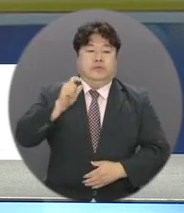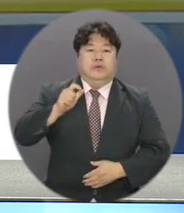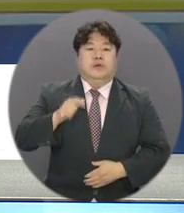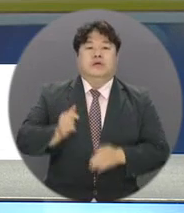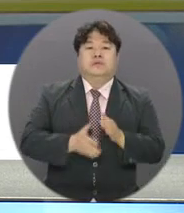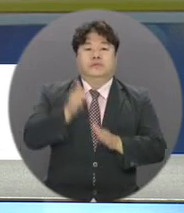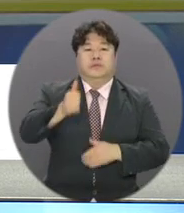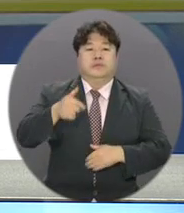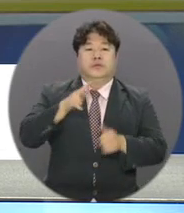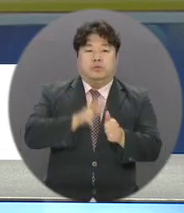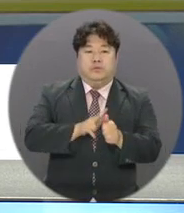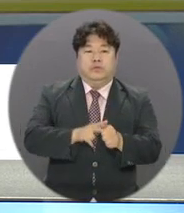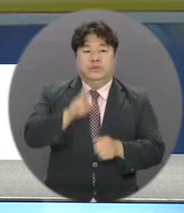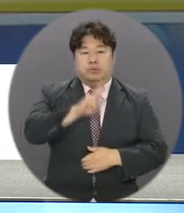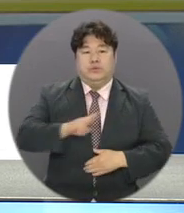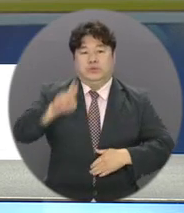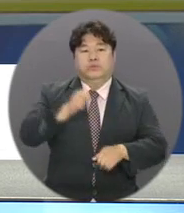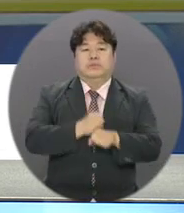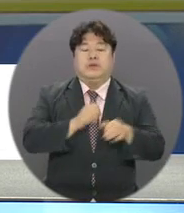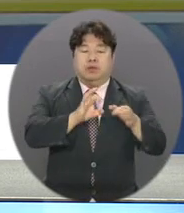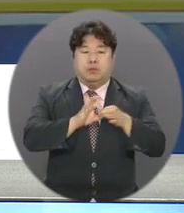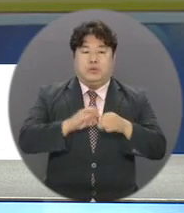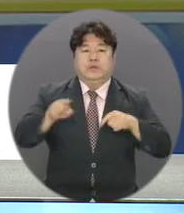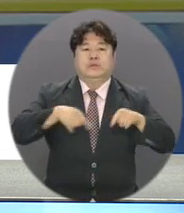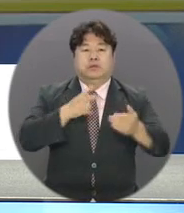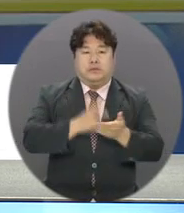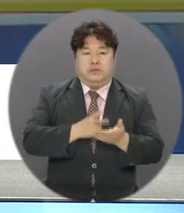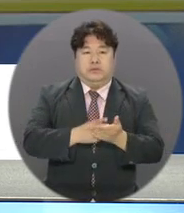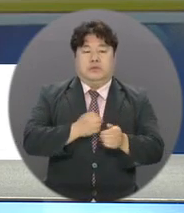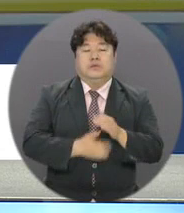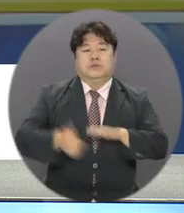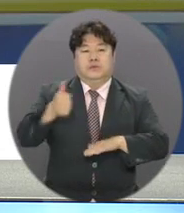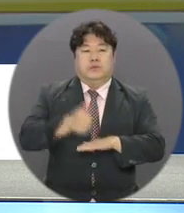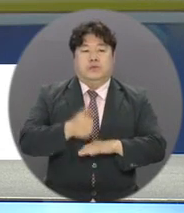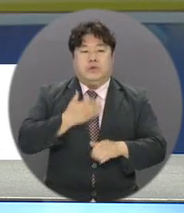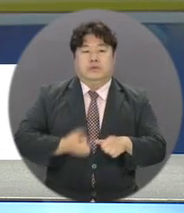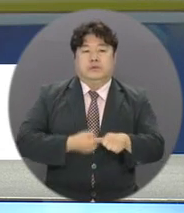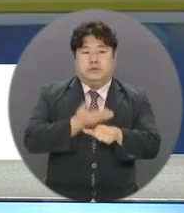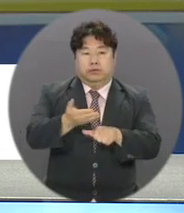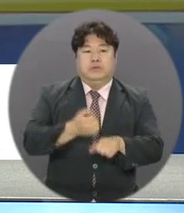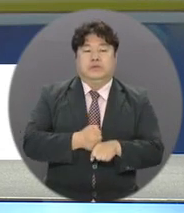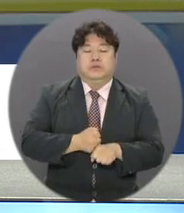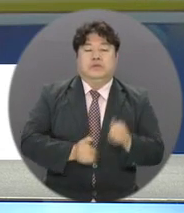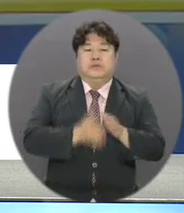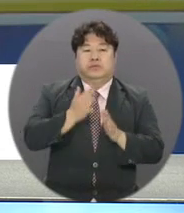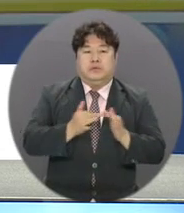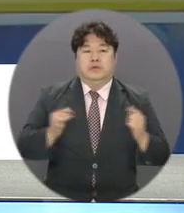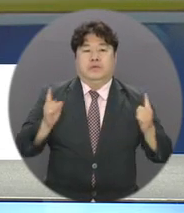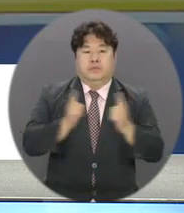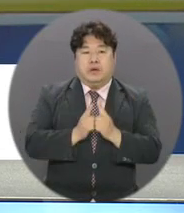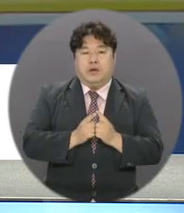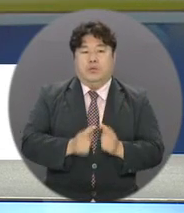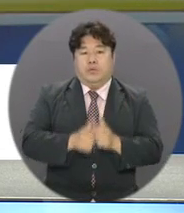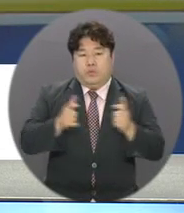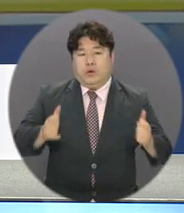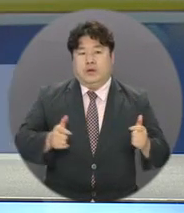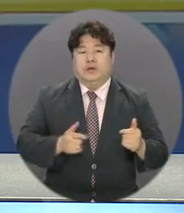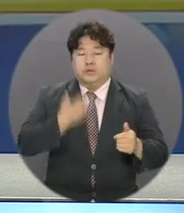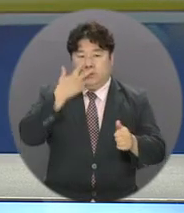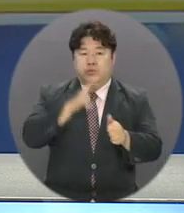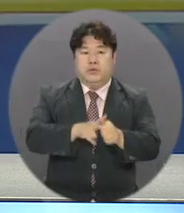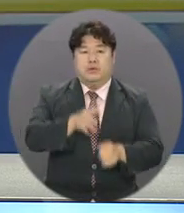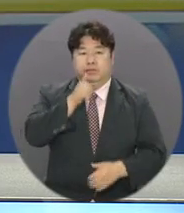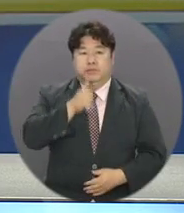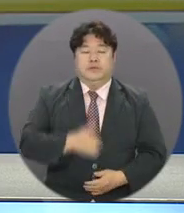시장 후보들이 유튜브 채널 등을 활용해 정책과 성과를 알리며 시민들과의 접촉면 확대를 시도하고 있습니다.